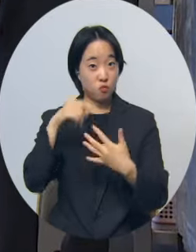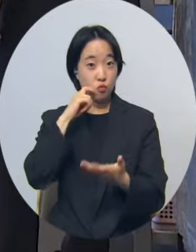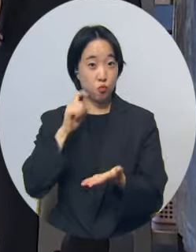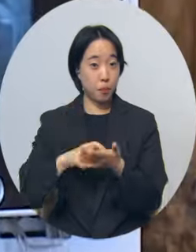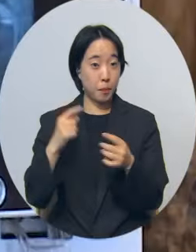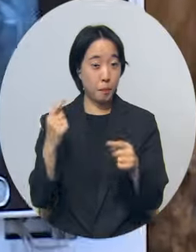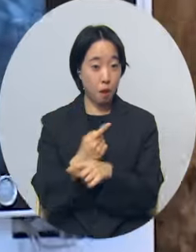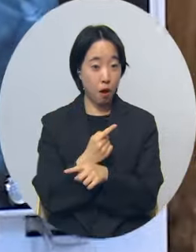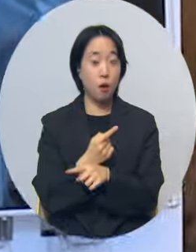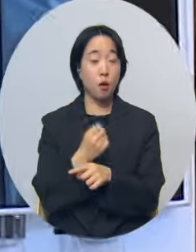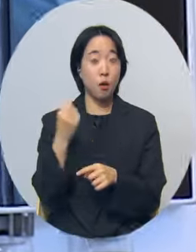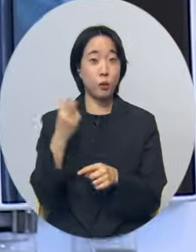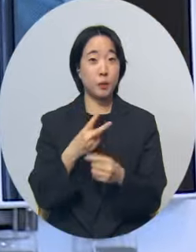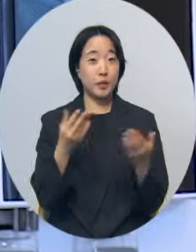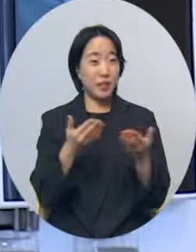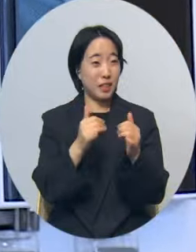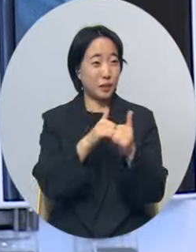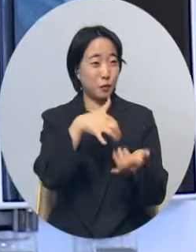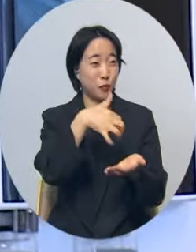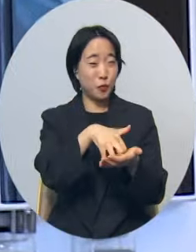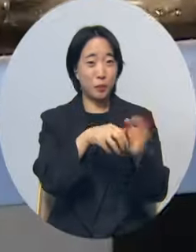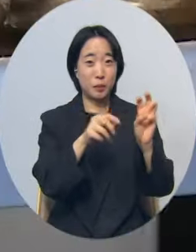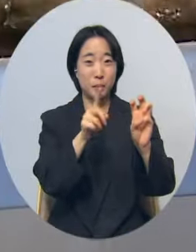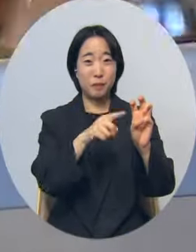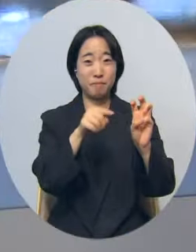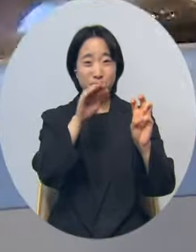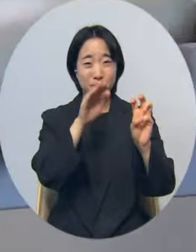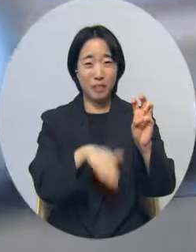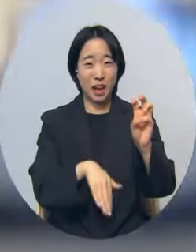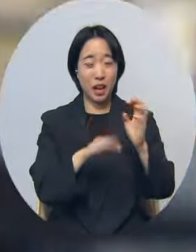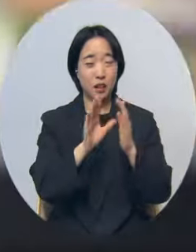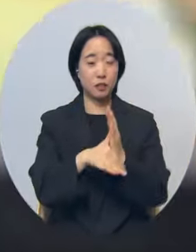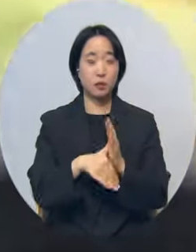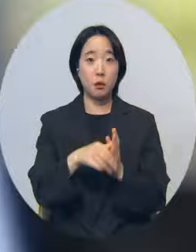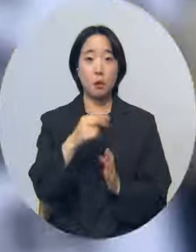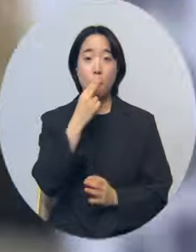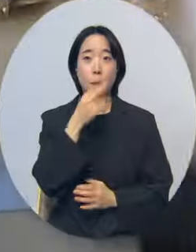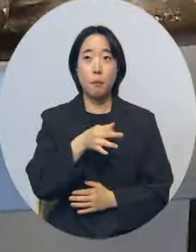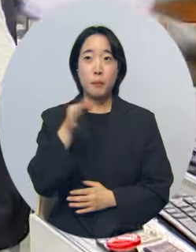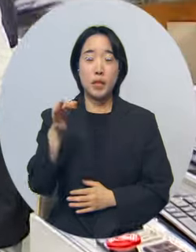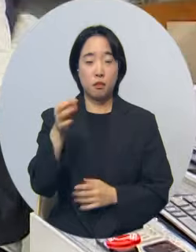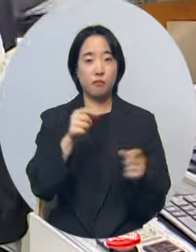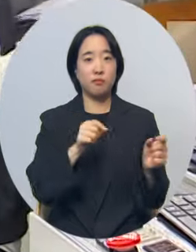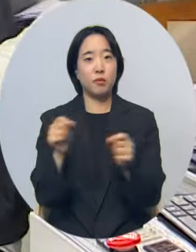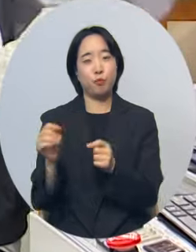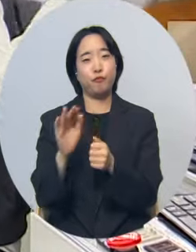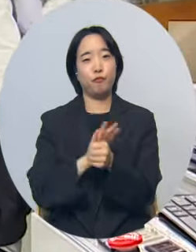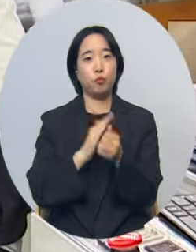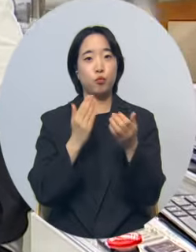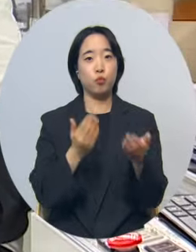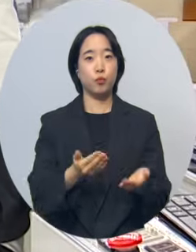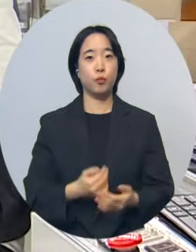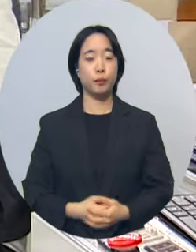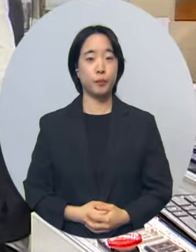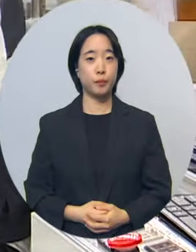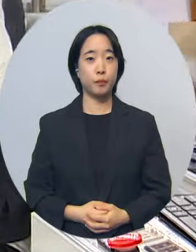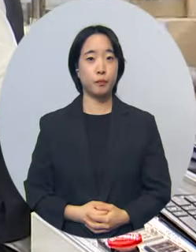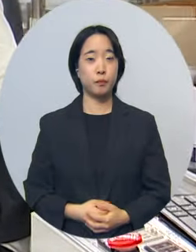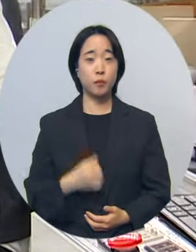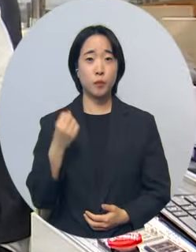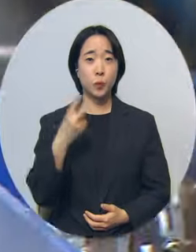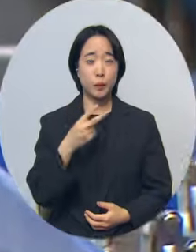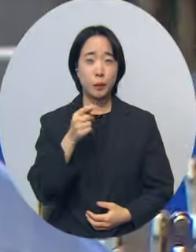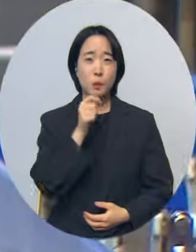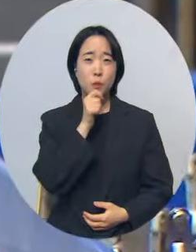상시 근로자 30인 미만 사업자 등을 대상으로 고용, 산재보험료 납부 유예도 추진합니다. 이와 별도로 중소기업의 자금난